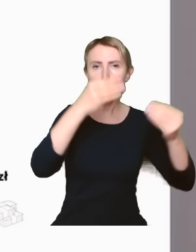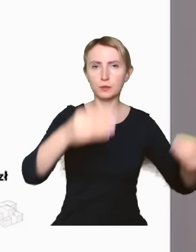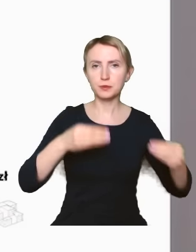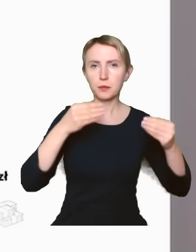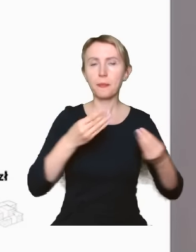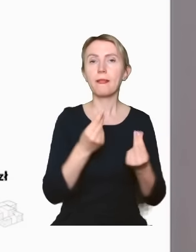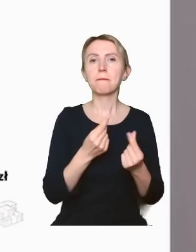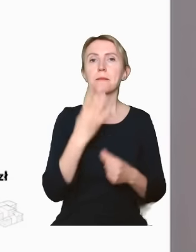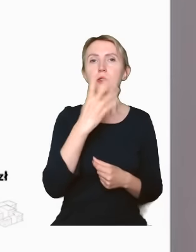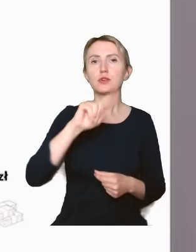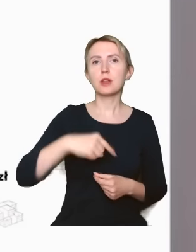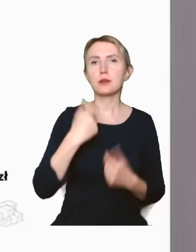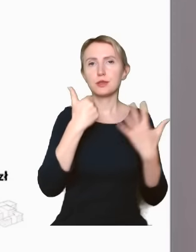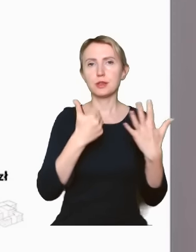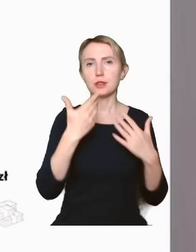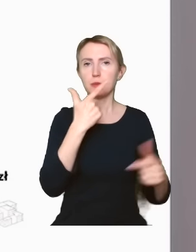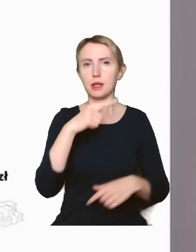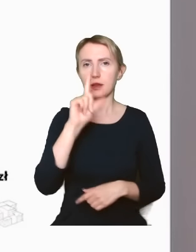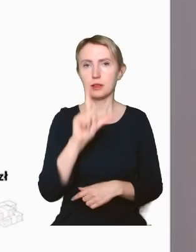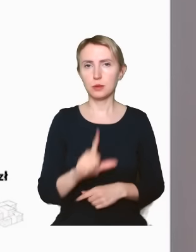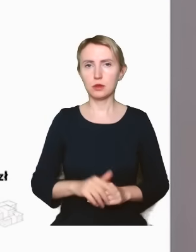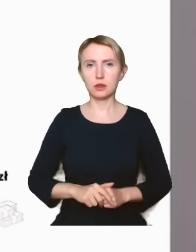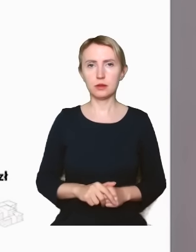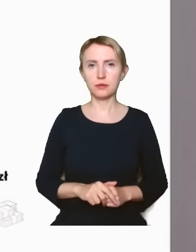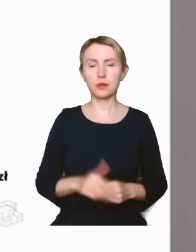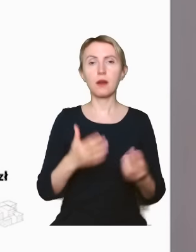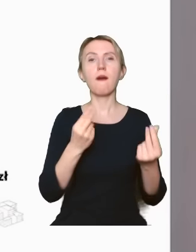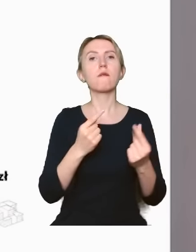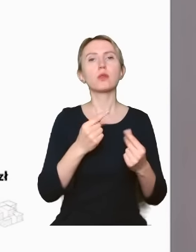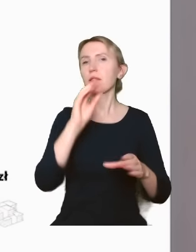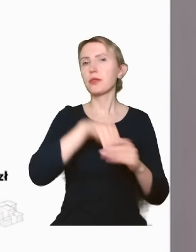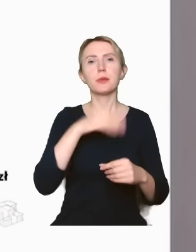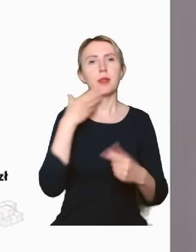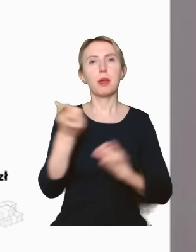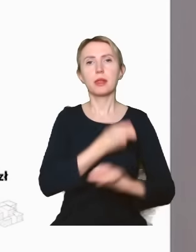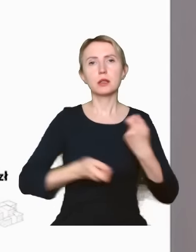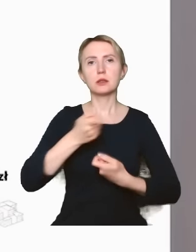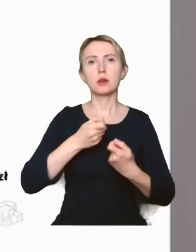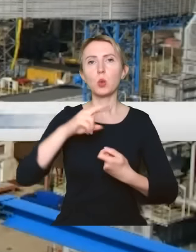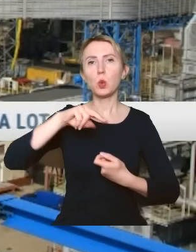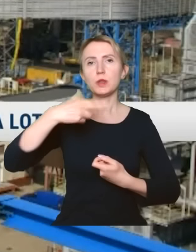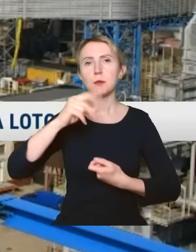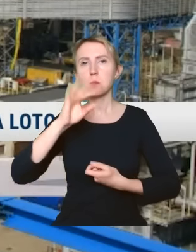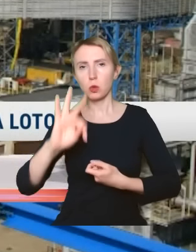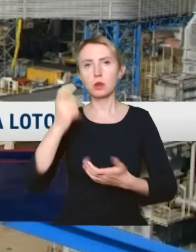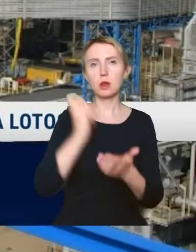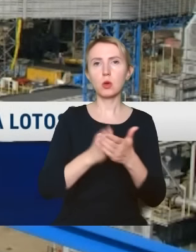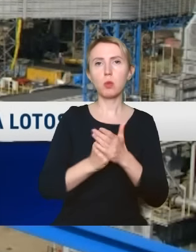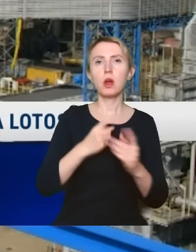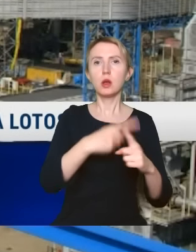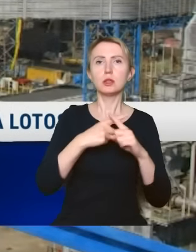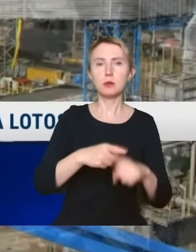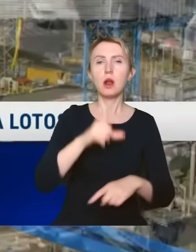kwotę 4,6 miliarda złotych. Kwota ta nie uwzględnia transakcji z Unimotem na zakup spółki Lotos